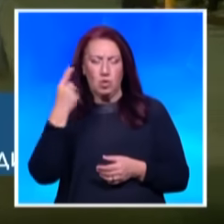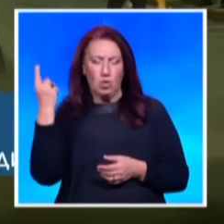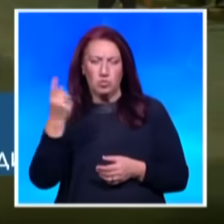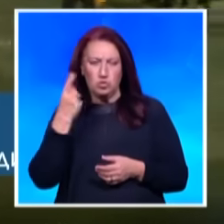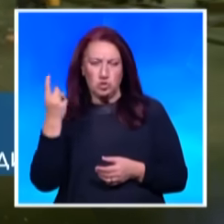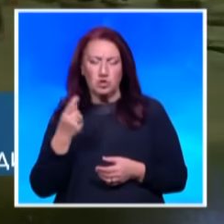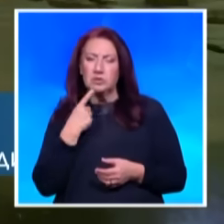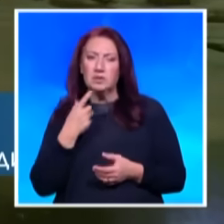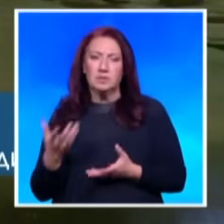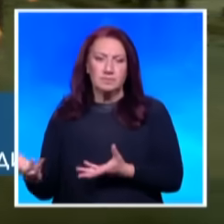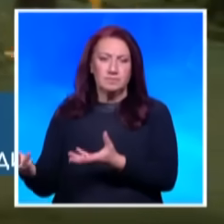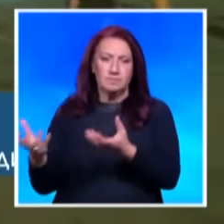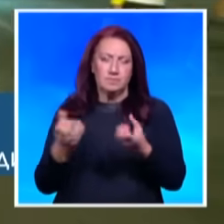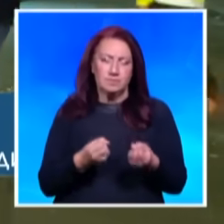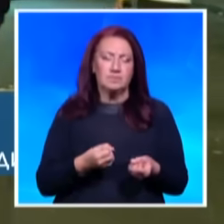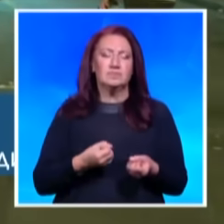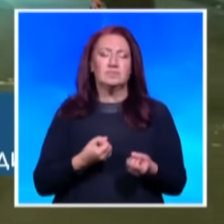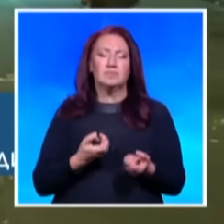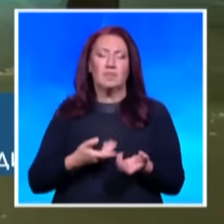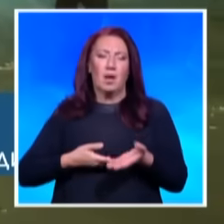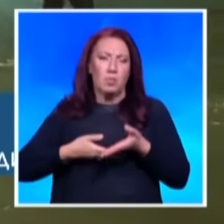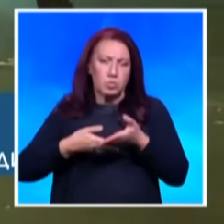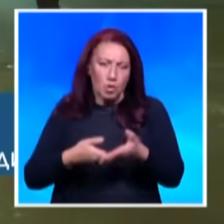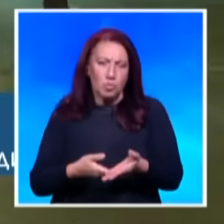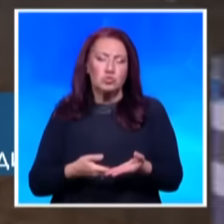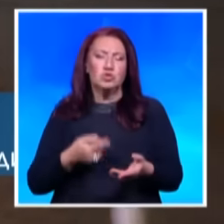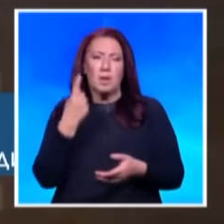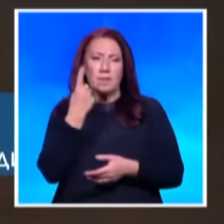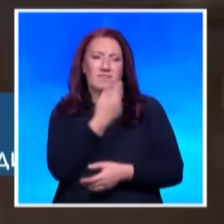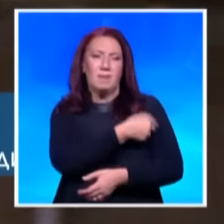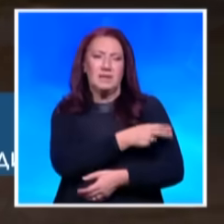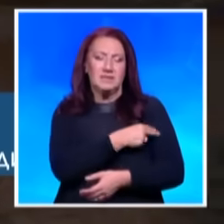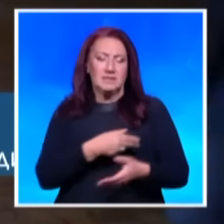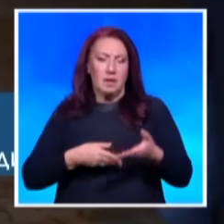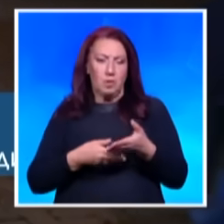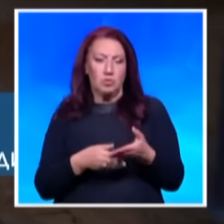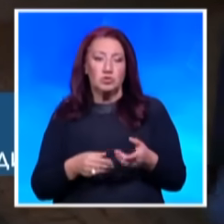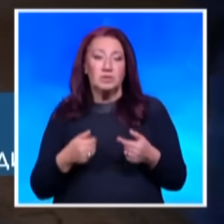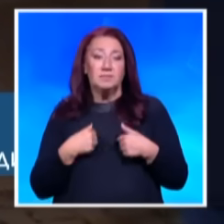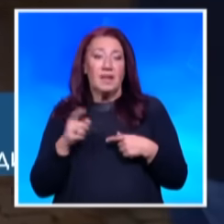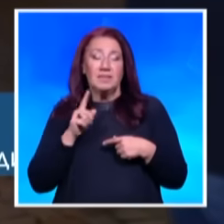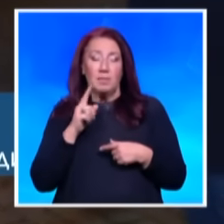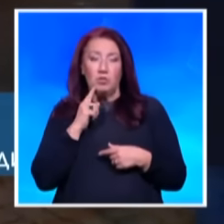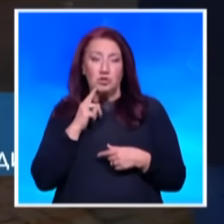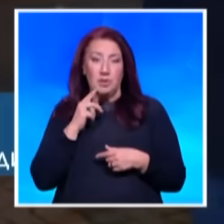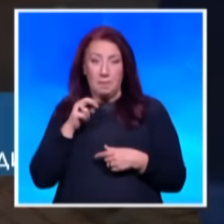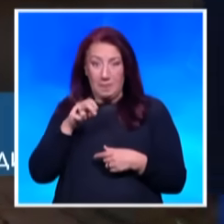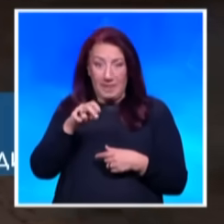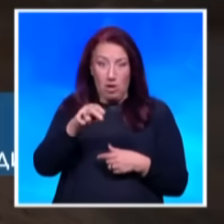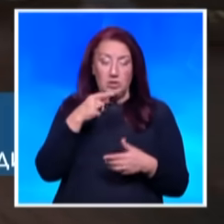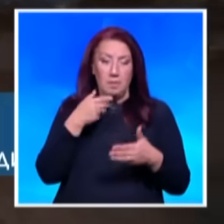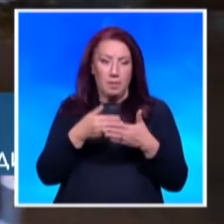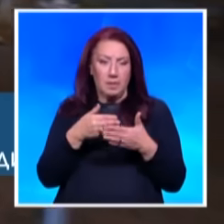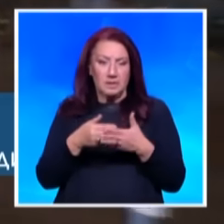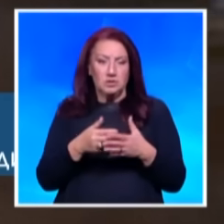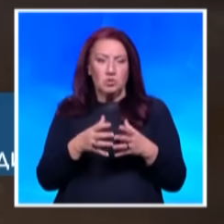Екипите на спешната помощ му казаха първа медицинска помощ. Няма да се приближаваме по-близо, защото има